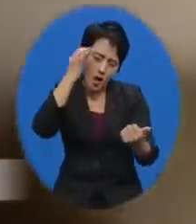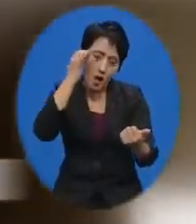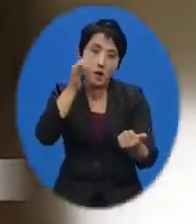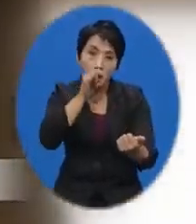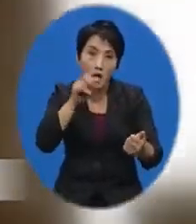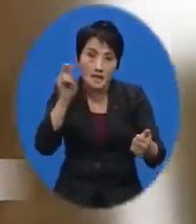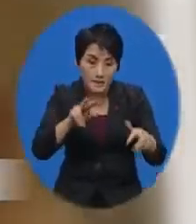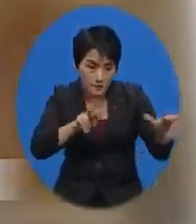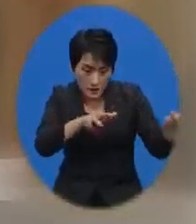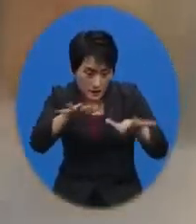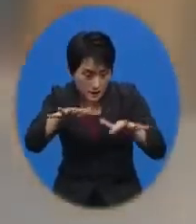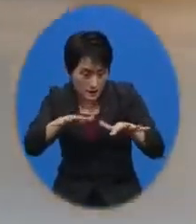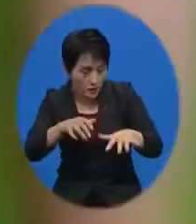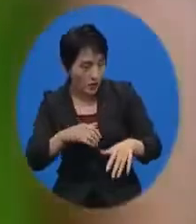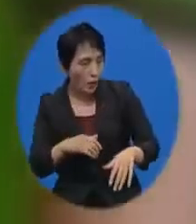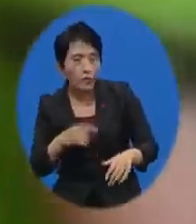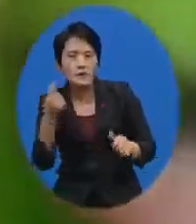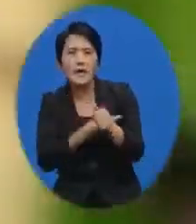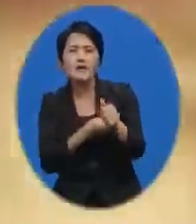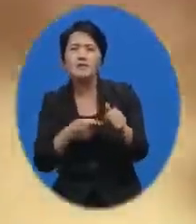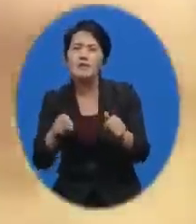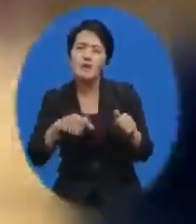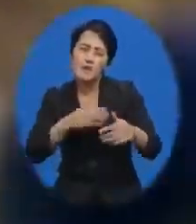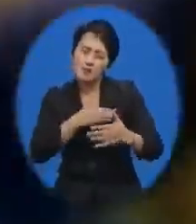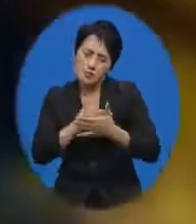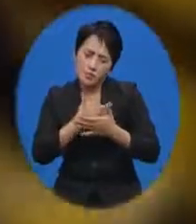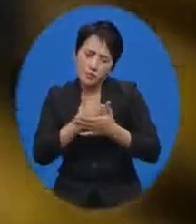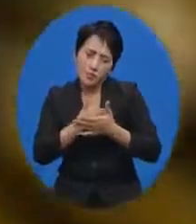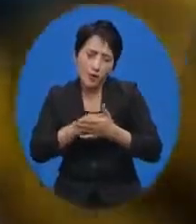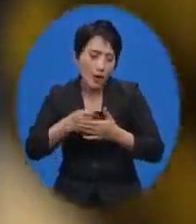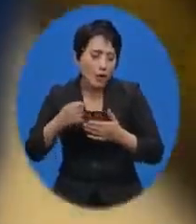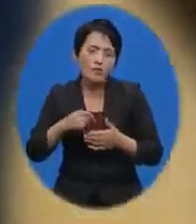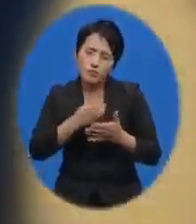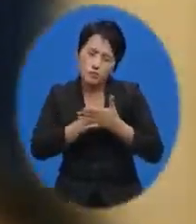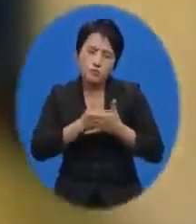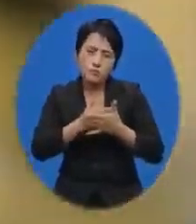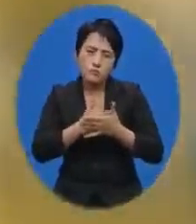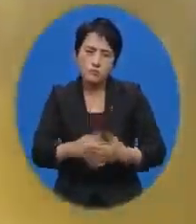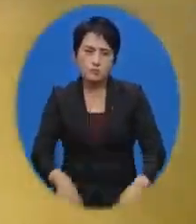일어나면서 시민들은 불안에 떨고 있습니다. 상파울에서 KBS 뉴스 이재환입니다.